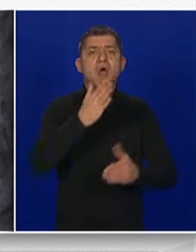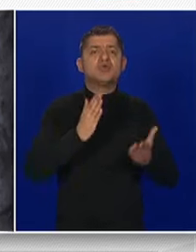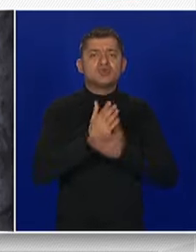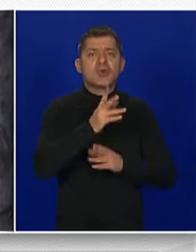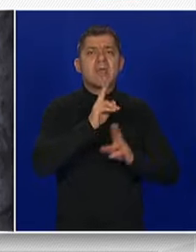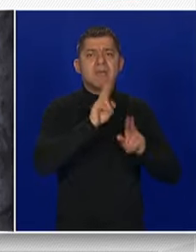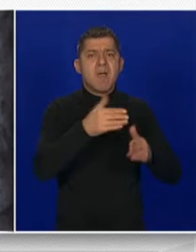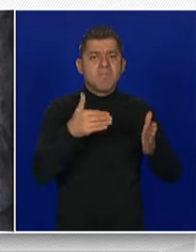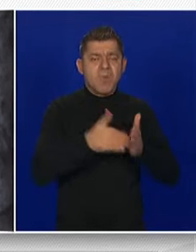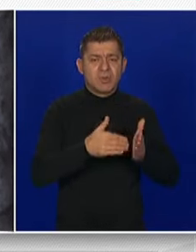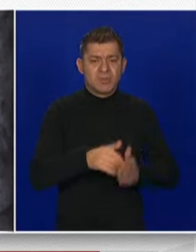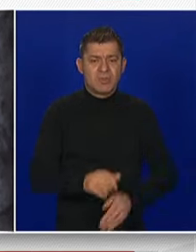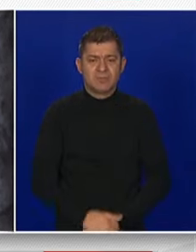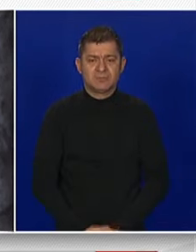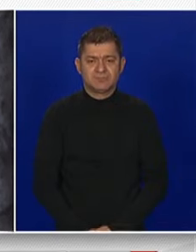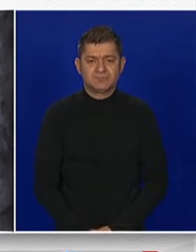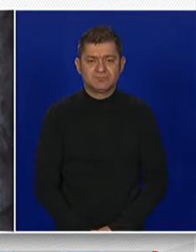županijama.